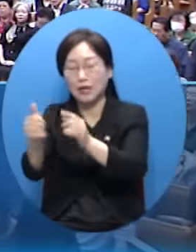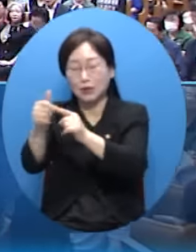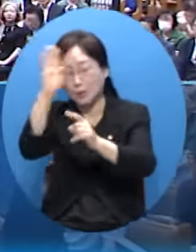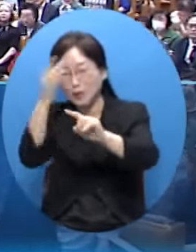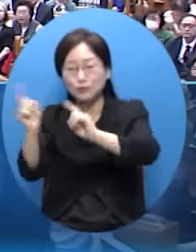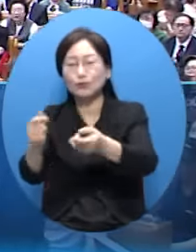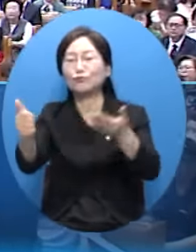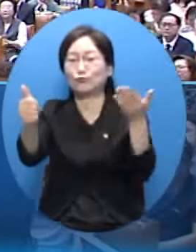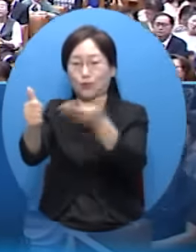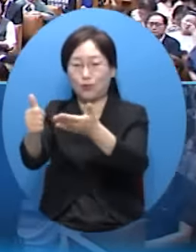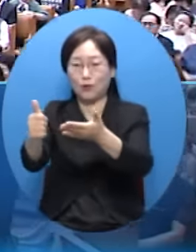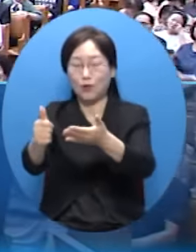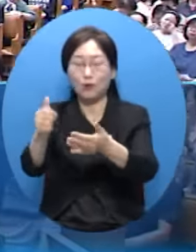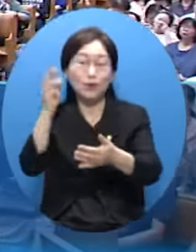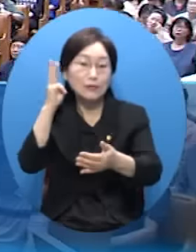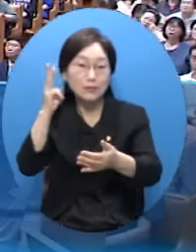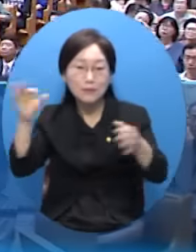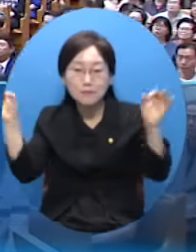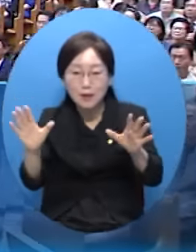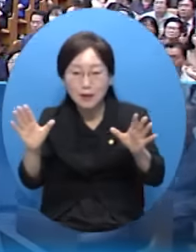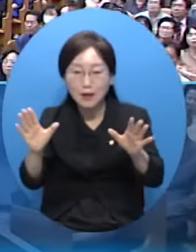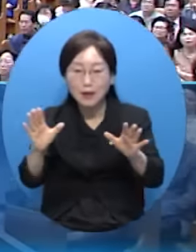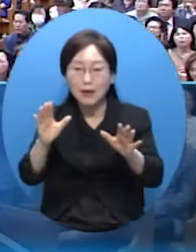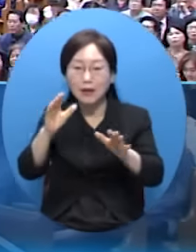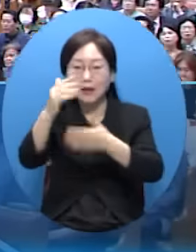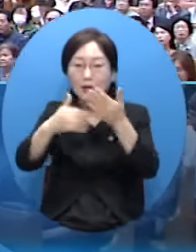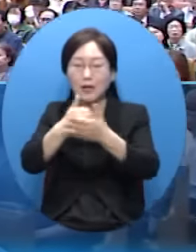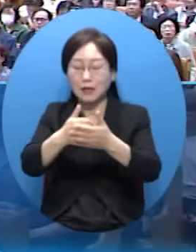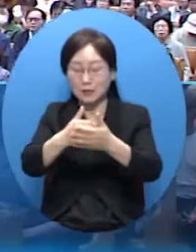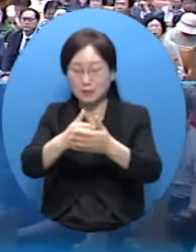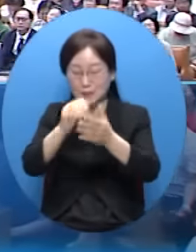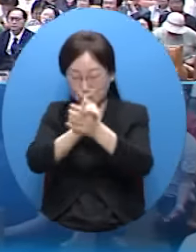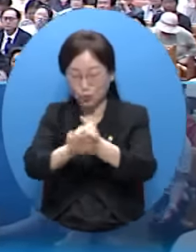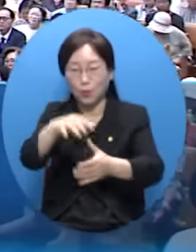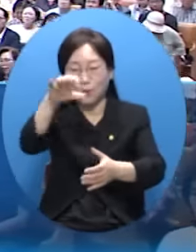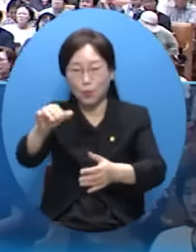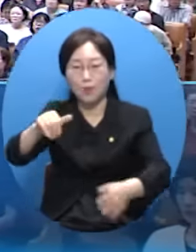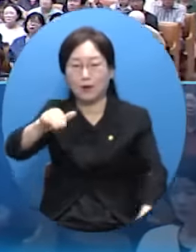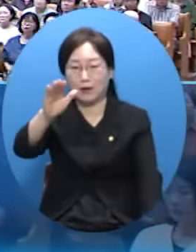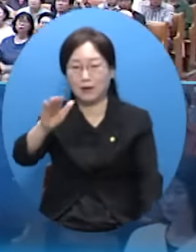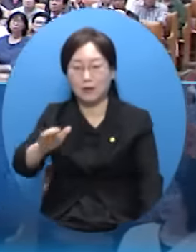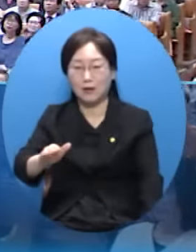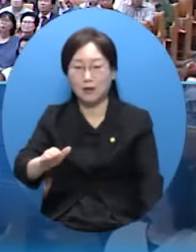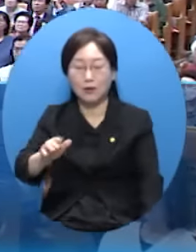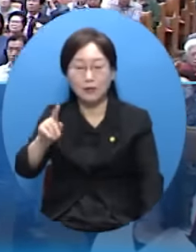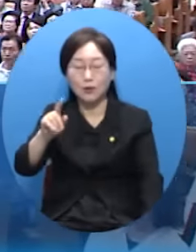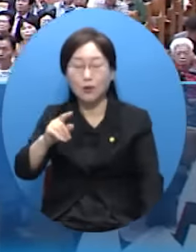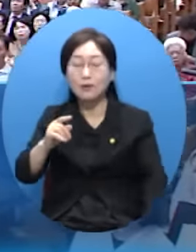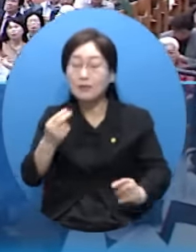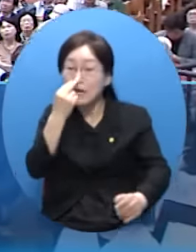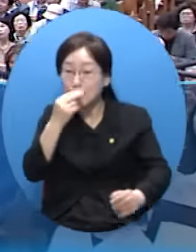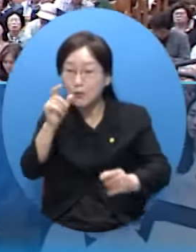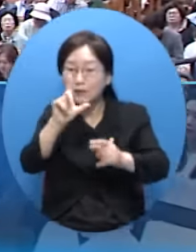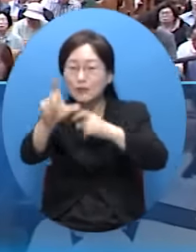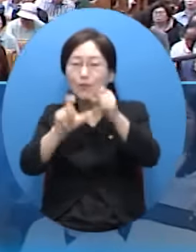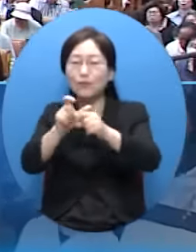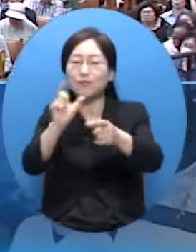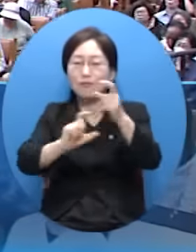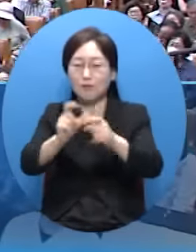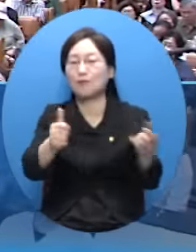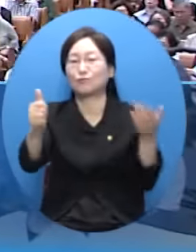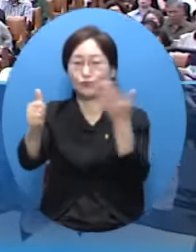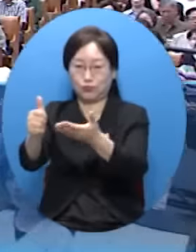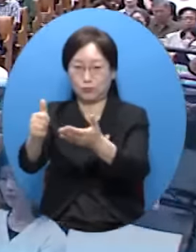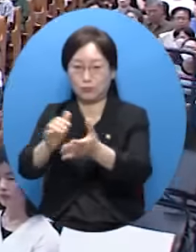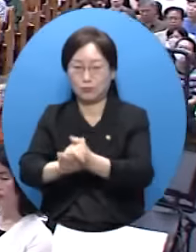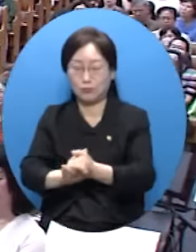하리니 내가 3일 만에 야훼 성전에 올라가겠고 내가 내 날에 15년을 더할 것이며.